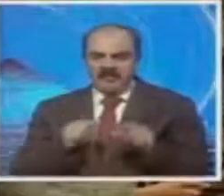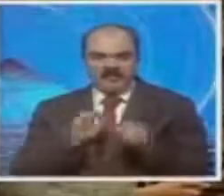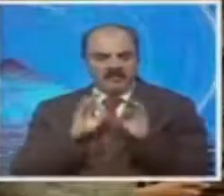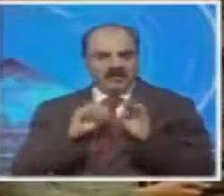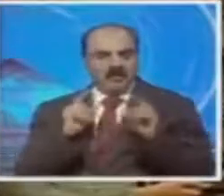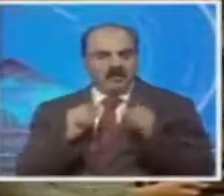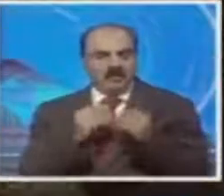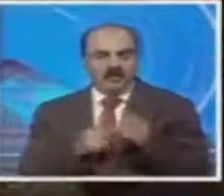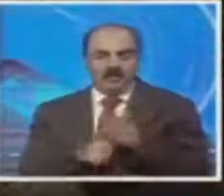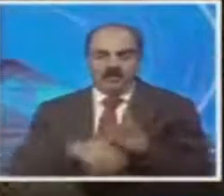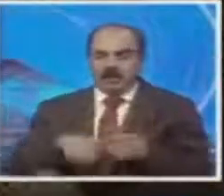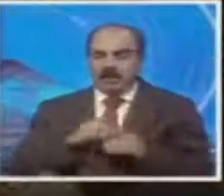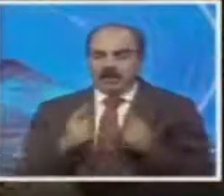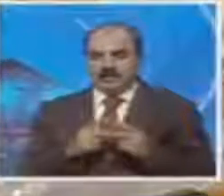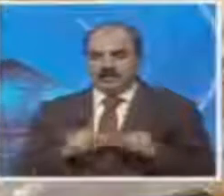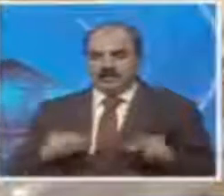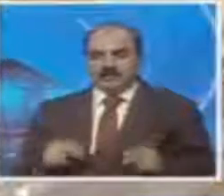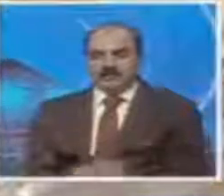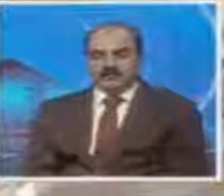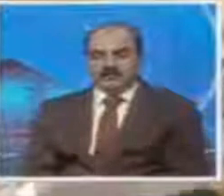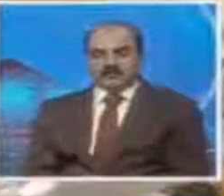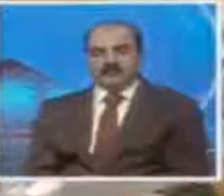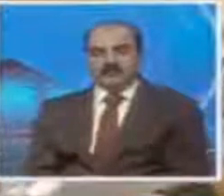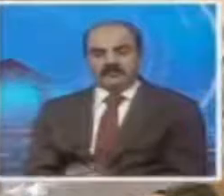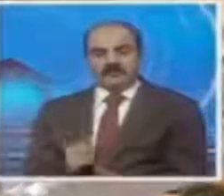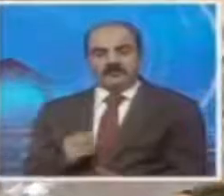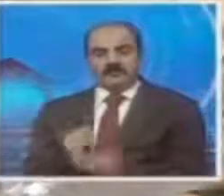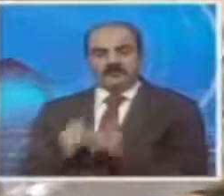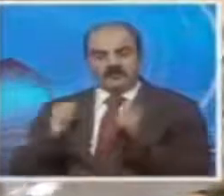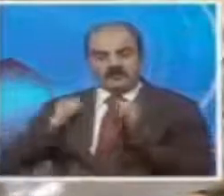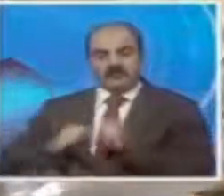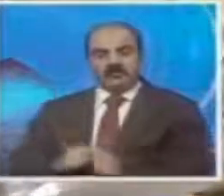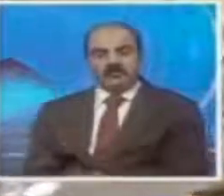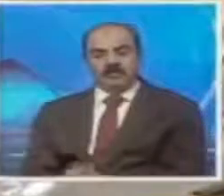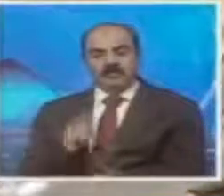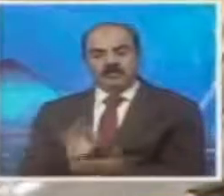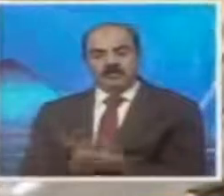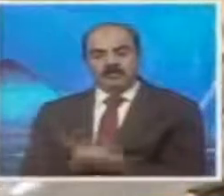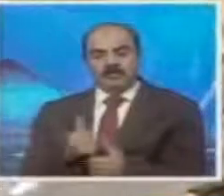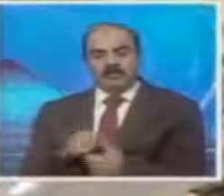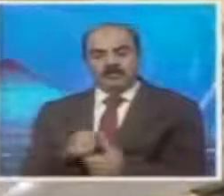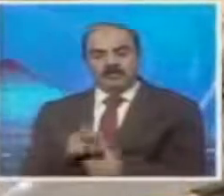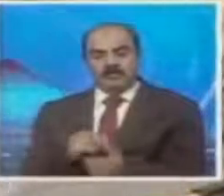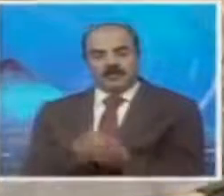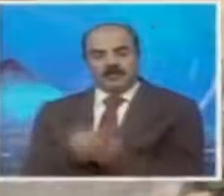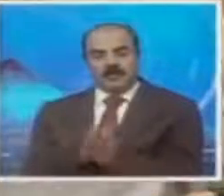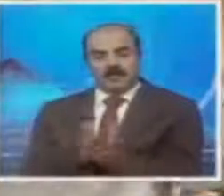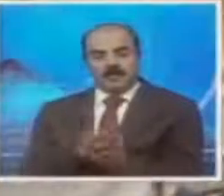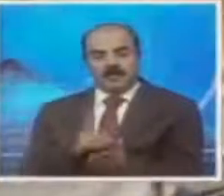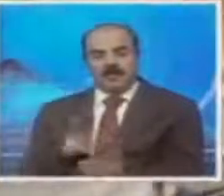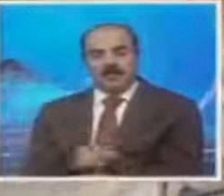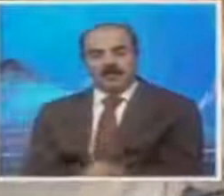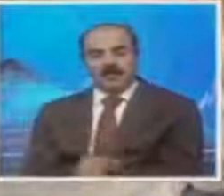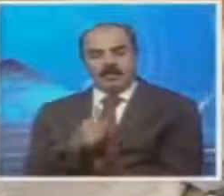للغاية وفي متناول الجميع. جبت شنط ده، وان شاء الله اجيب باقي حاجات ادوات المدرسيه اليوم